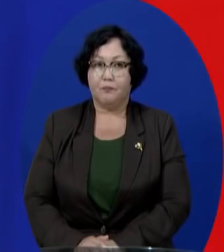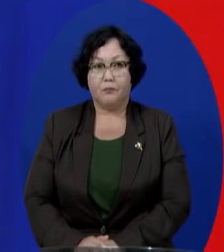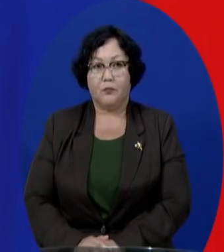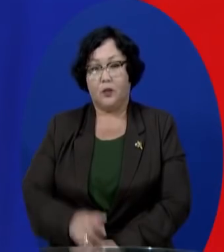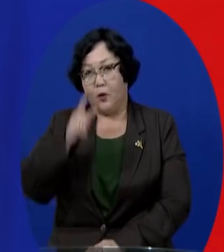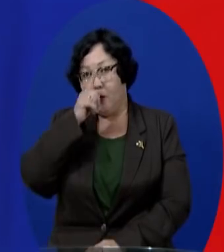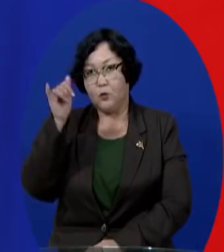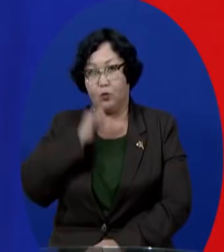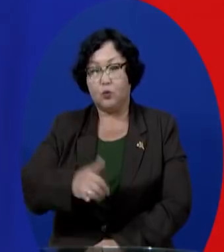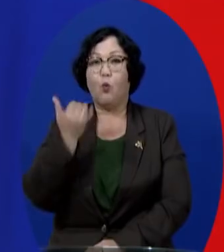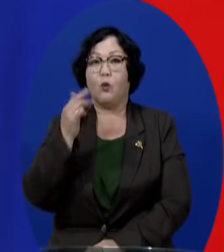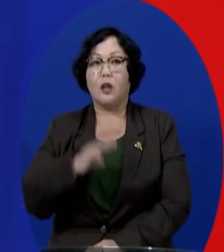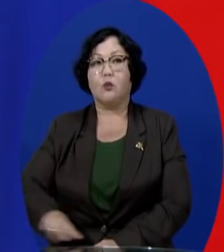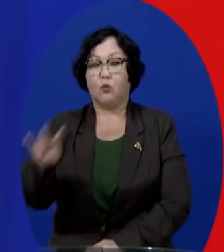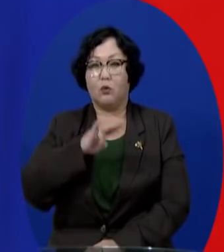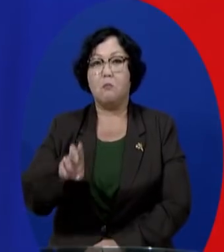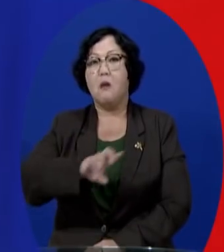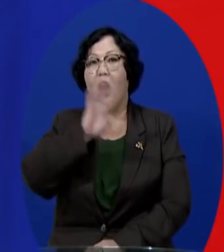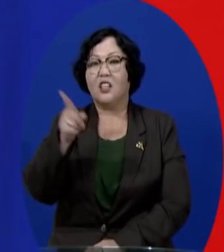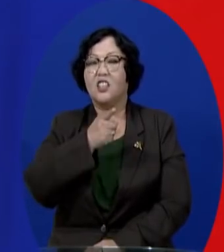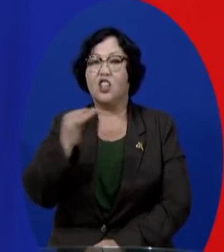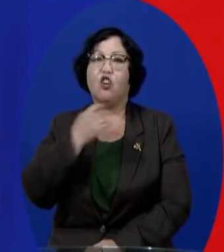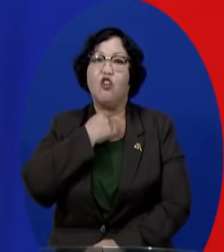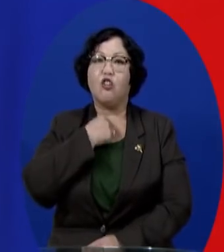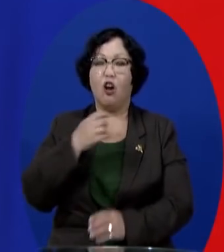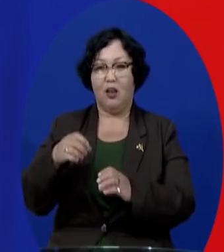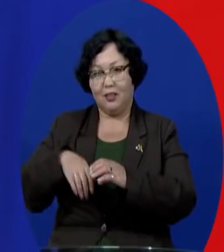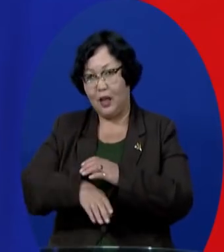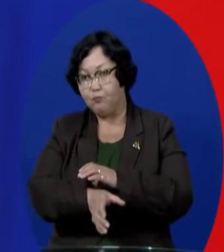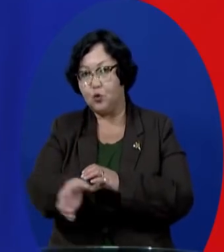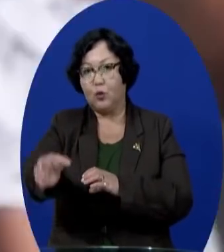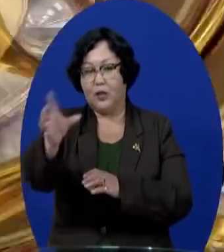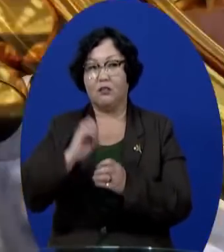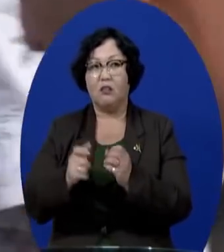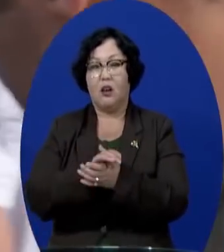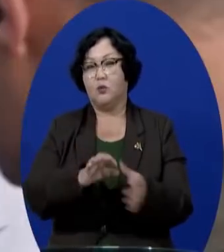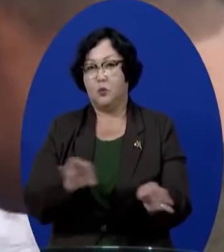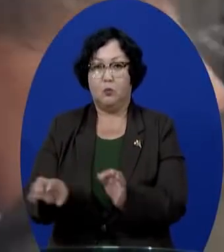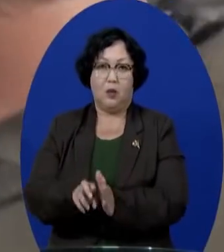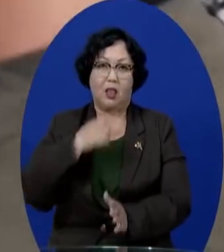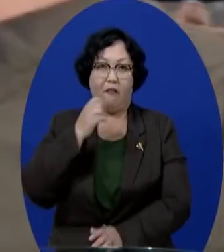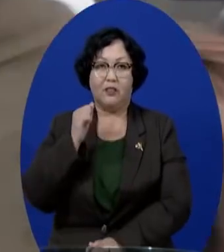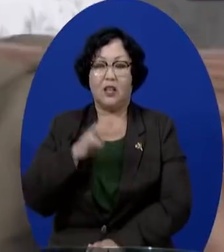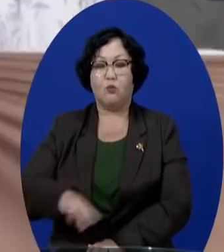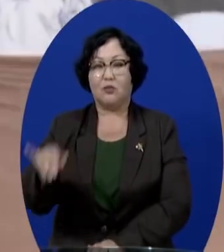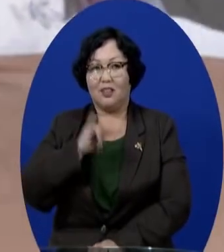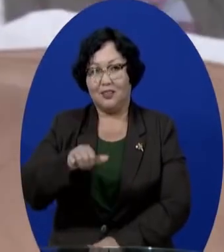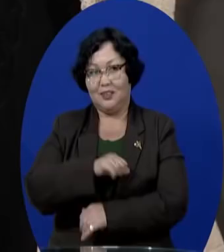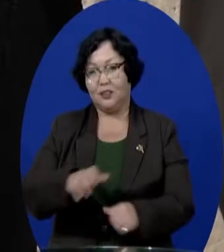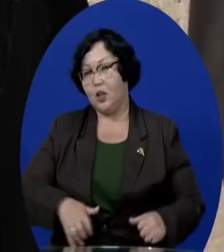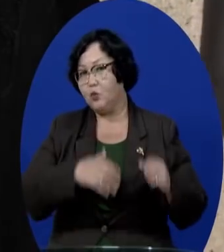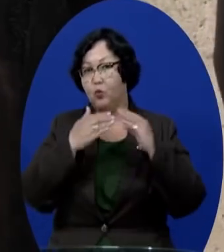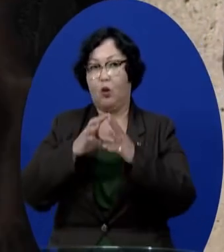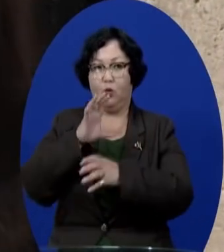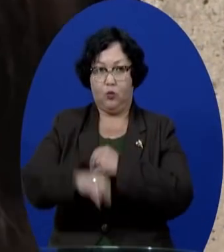Орос Улбаны улс Украиний нутгаар байгалийн хий дамжуулах гэрээг сунгах боломжтой гэж мэдгдлээ. Афганаас иргэдээ нүүлгэн шилжүүлэх олон улсын